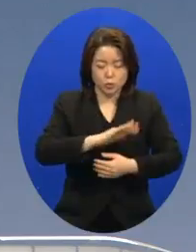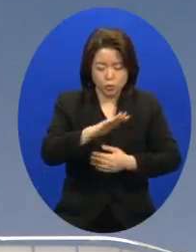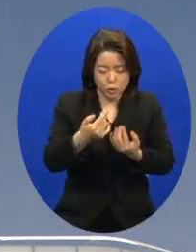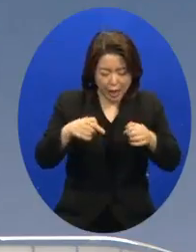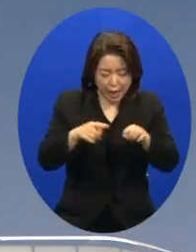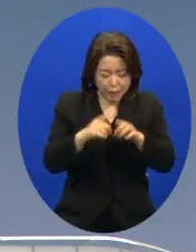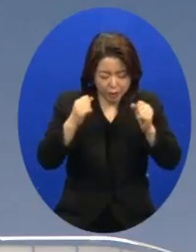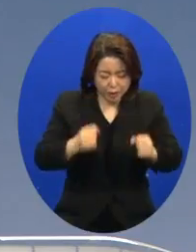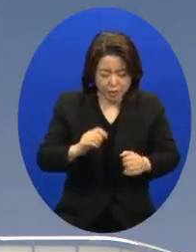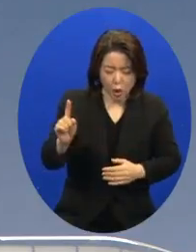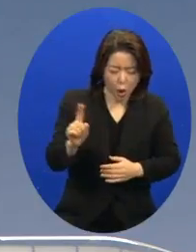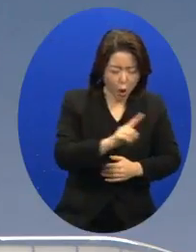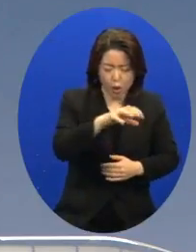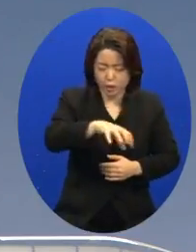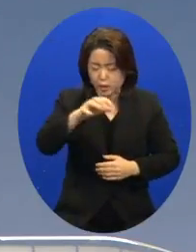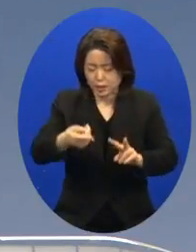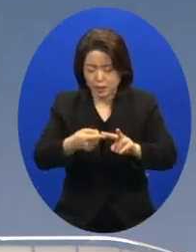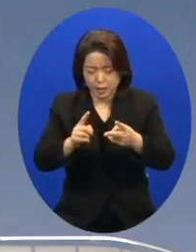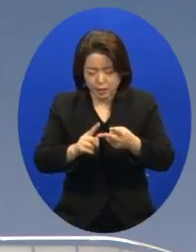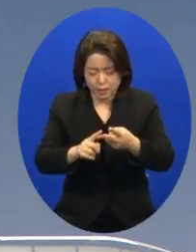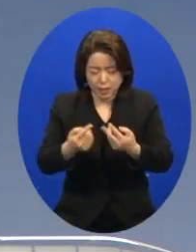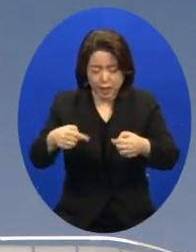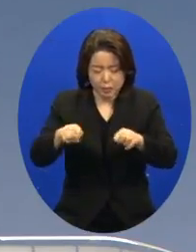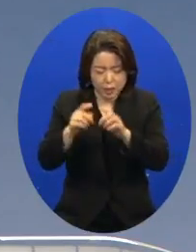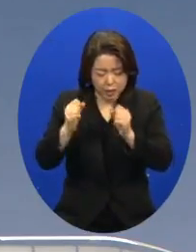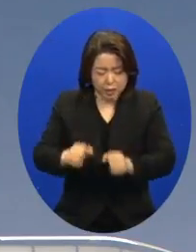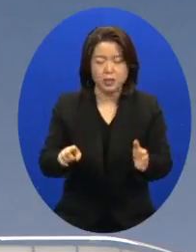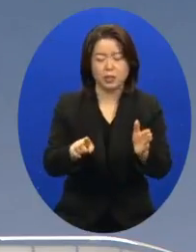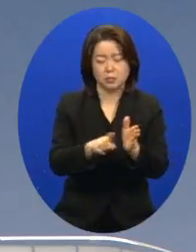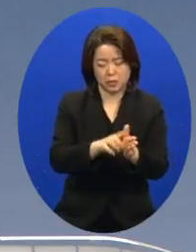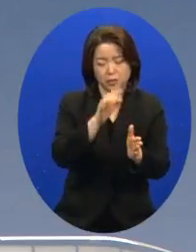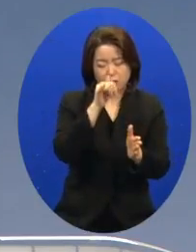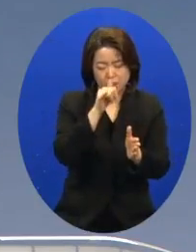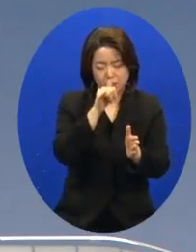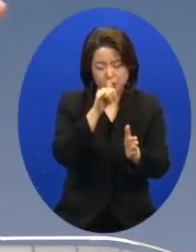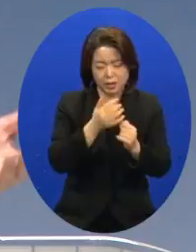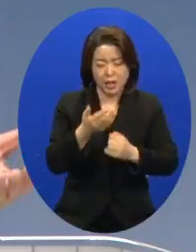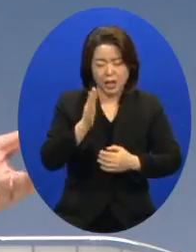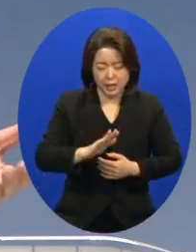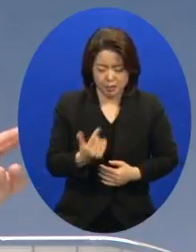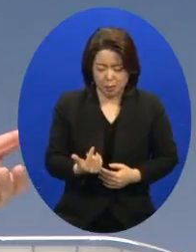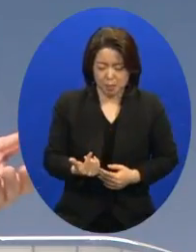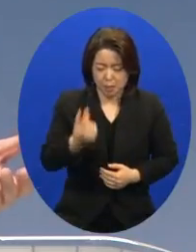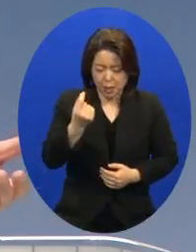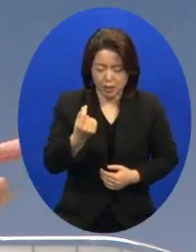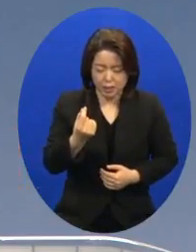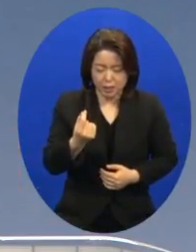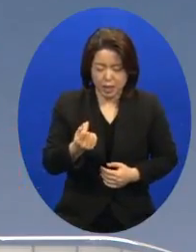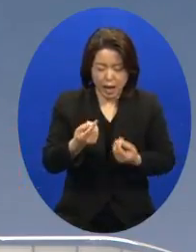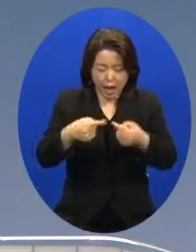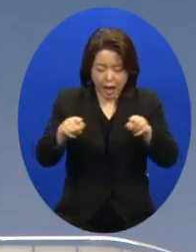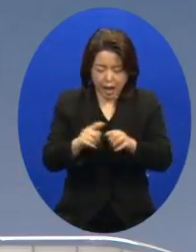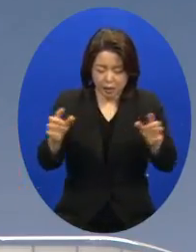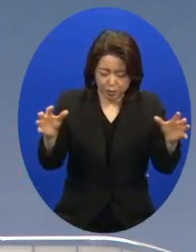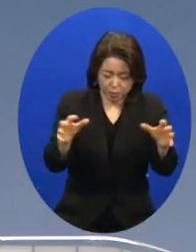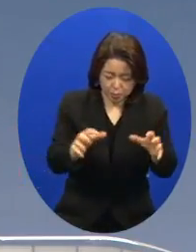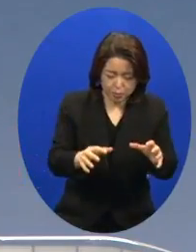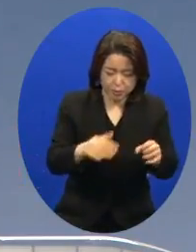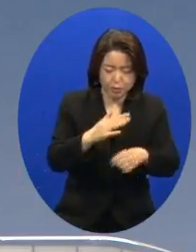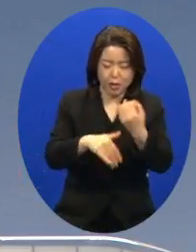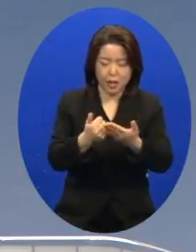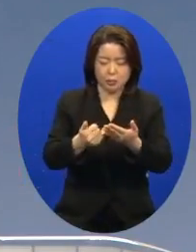어디에서나 동일하게 같이 계심을 믿지만 속히 우리가 함께 모여서 함께 하나님께